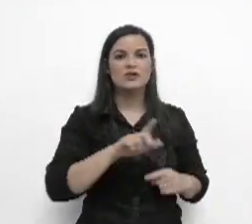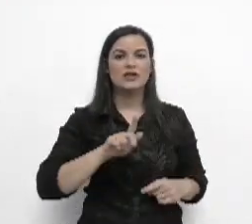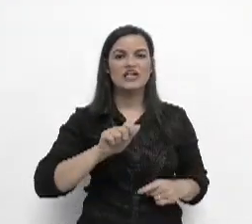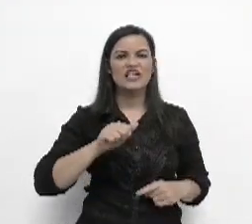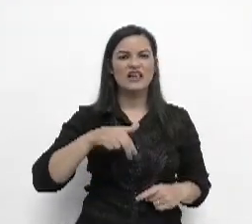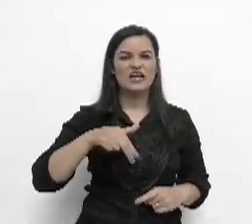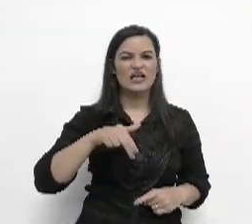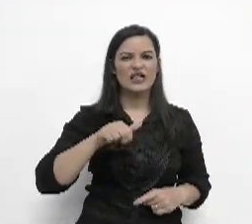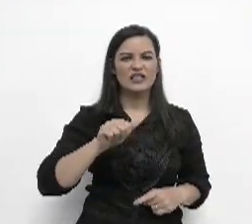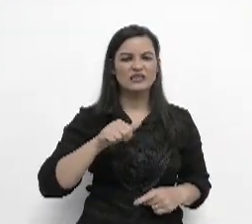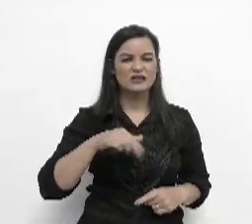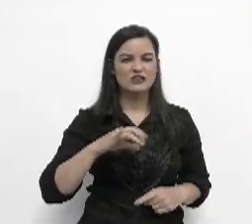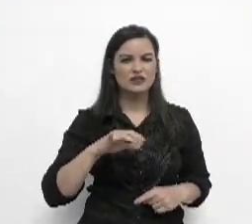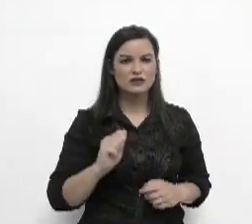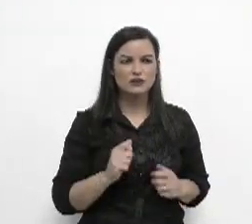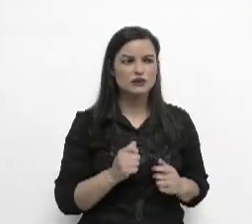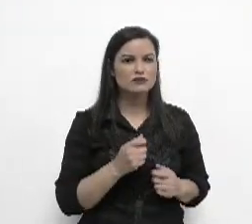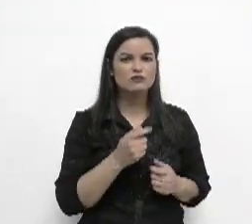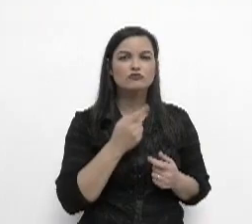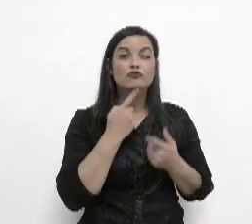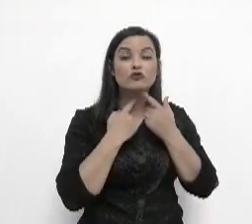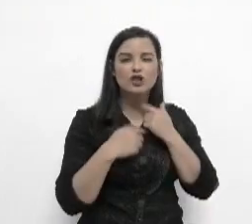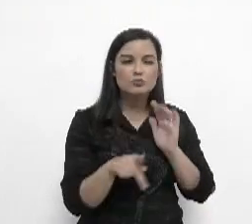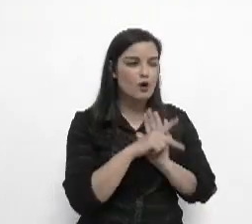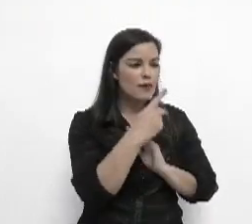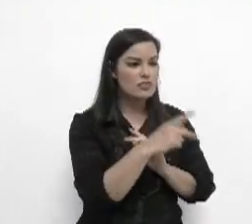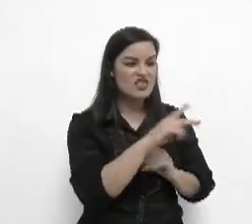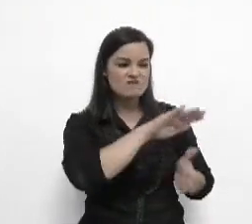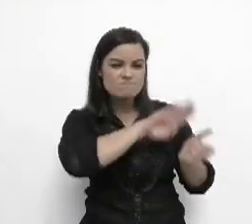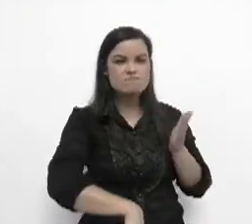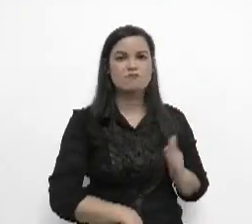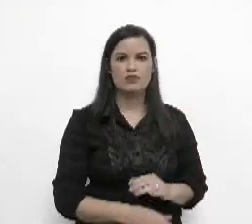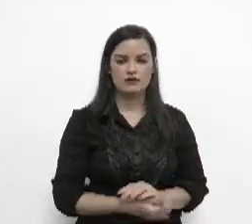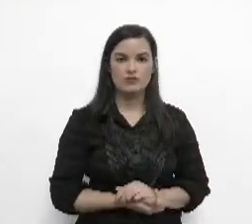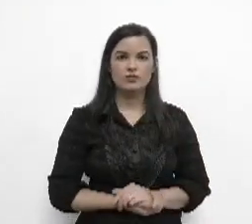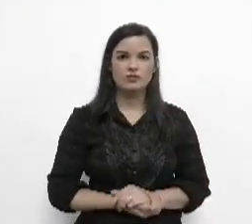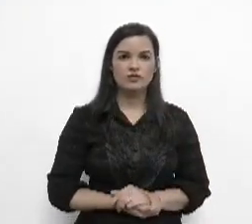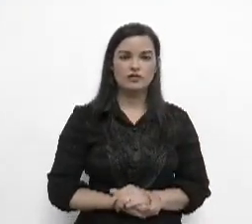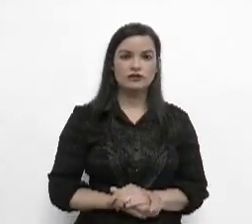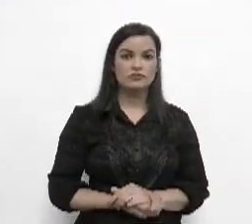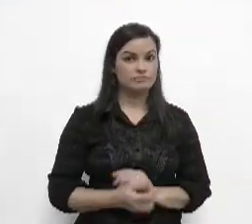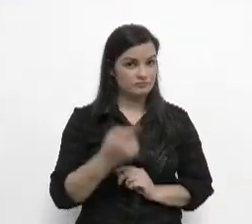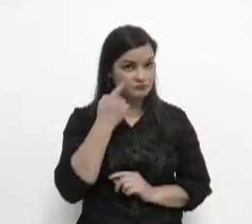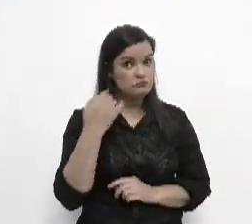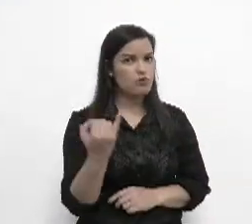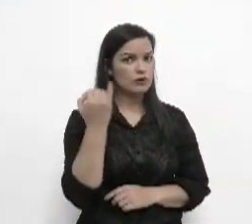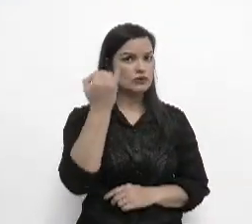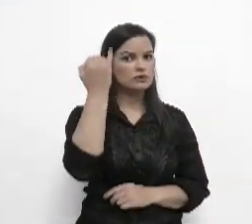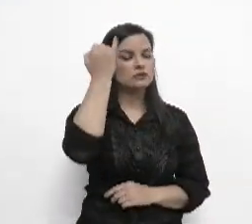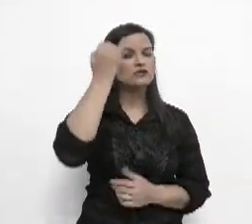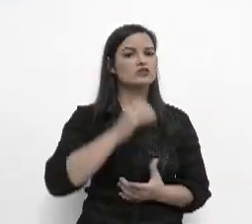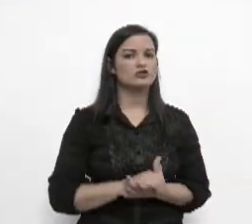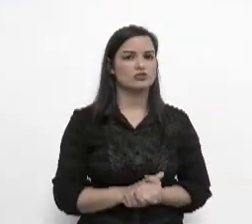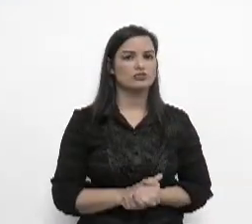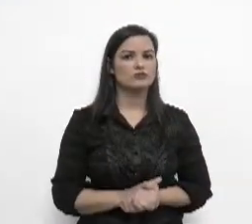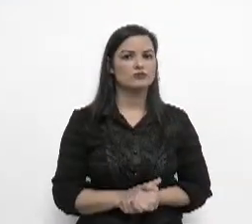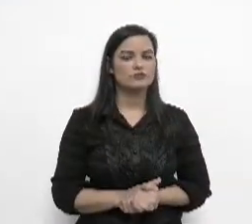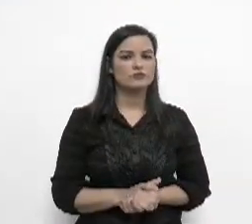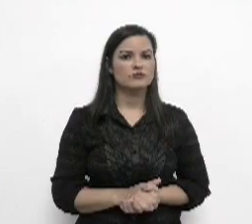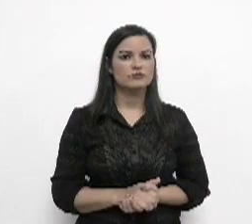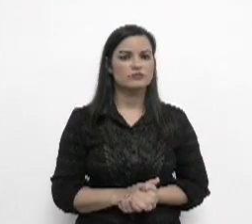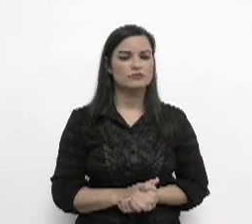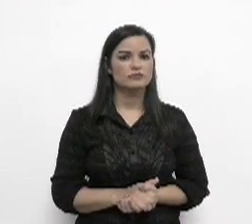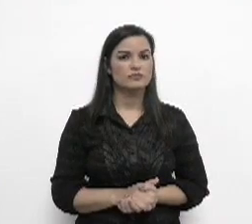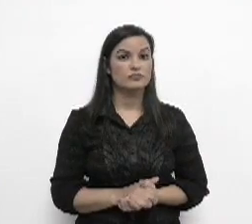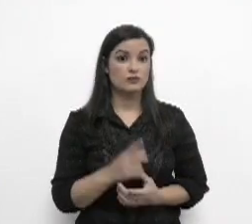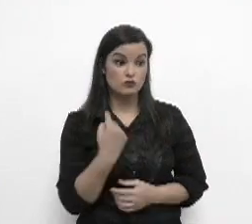대단히 중요합니다. Veja como esse ponto é importante, irmãos. 우리가 주님께 귀히 쓰임 받기 위해서는 우리의 욕심과 우리의 계획이 중단되어져야 합니다. Para